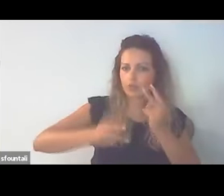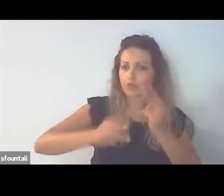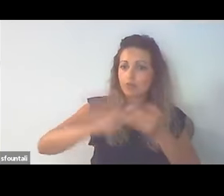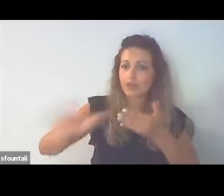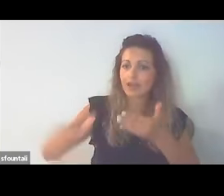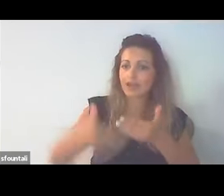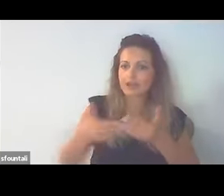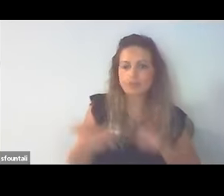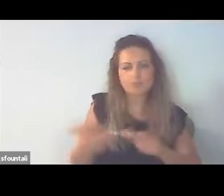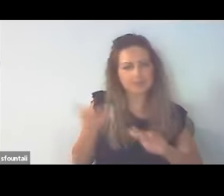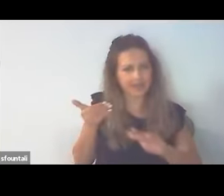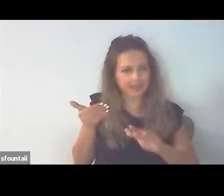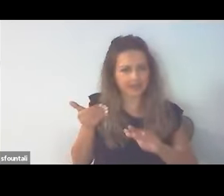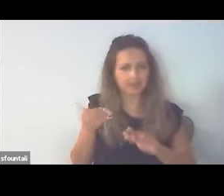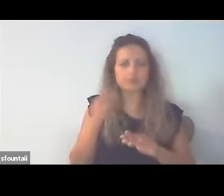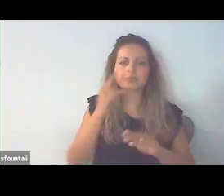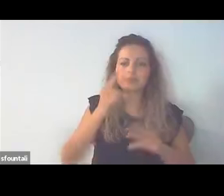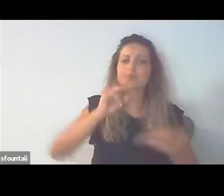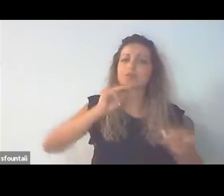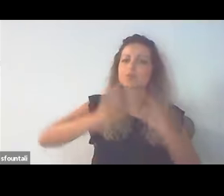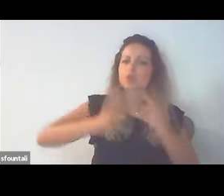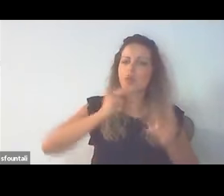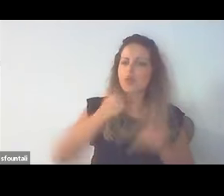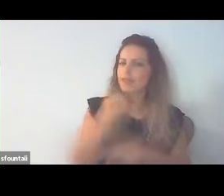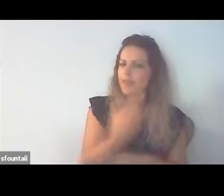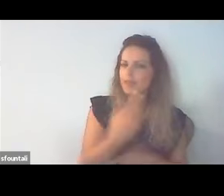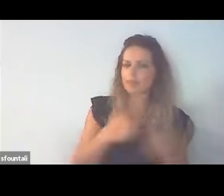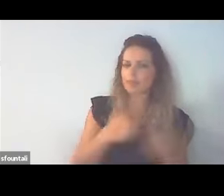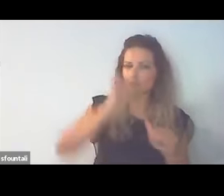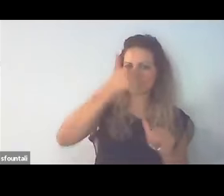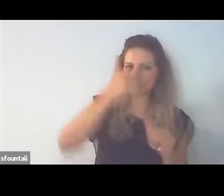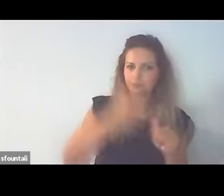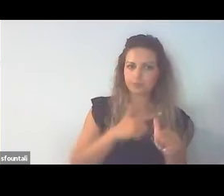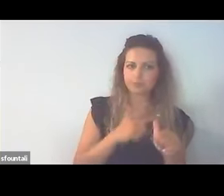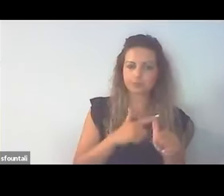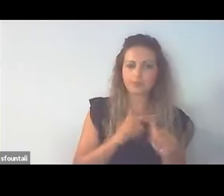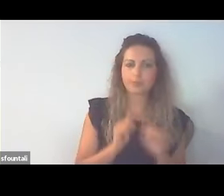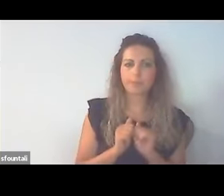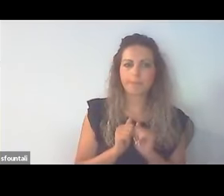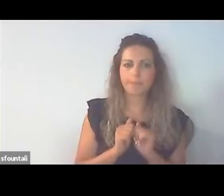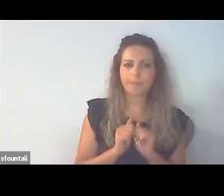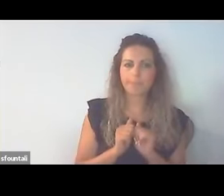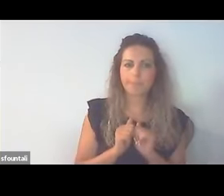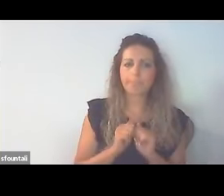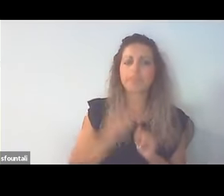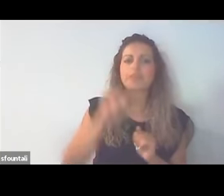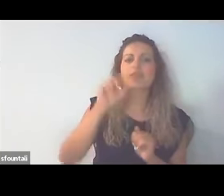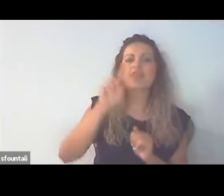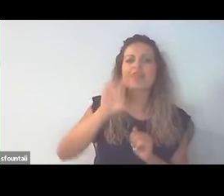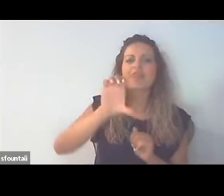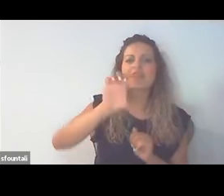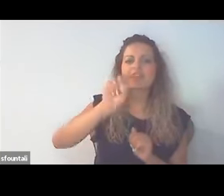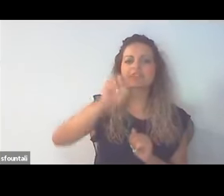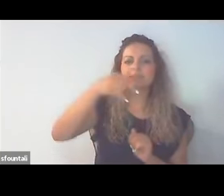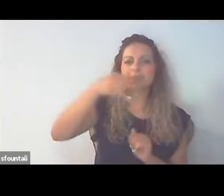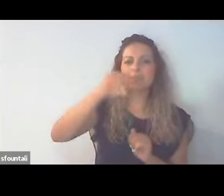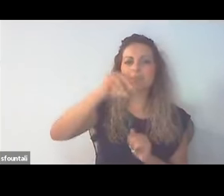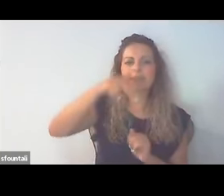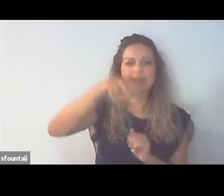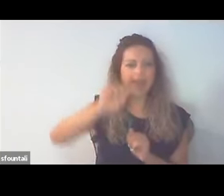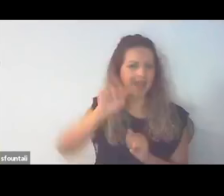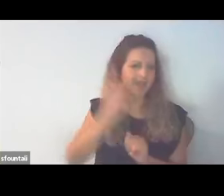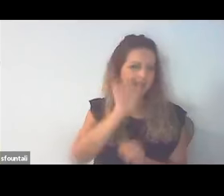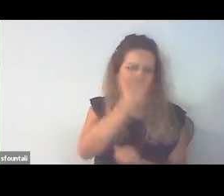ένα σχόλιο ενδεικτικά. Η μία είναι η ερώτηση της Δέσποινας, η οποία ρωτάει